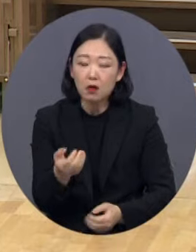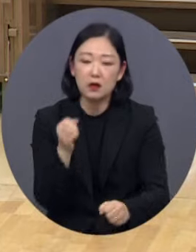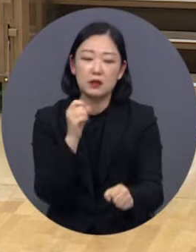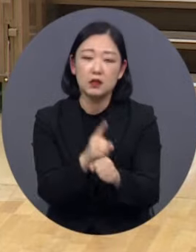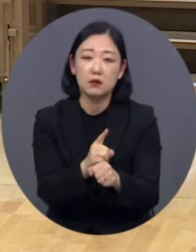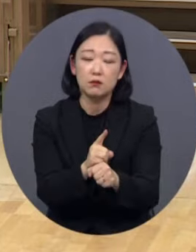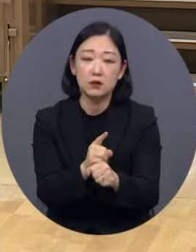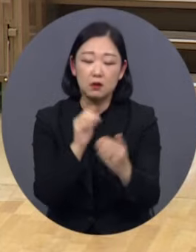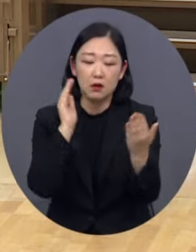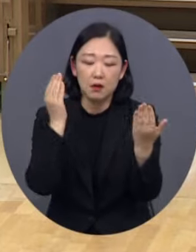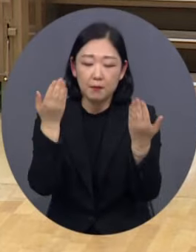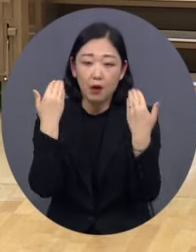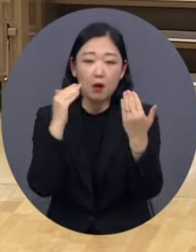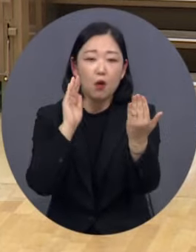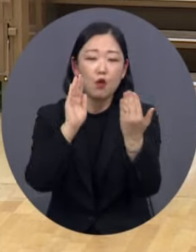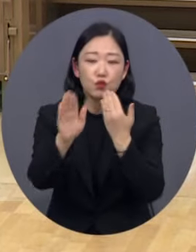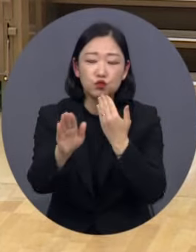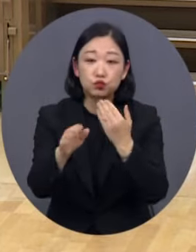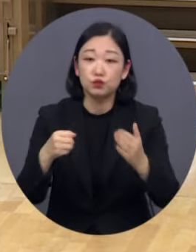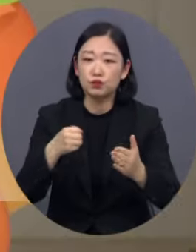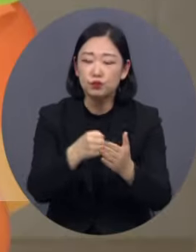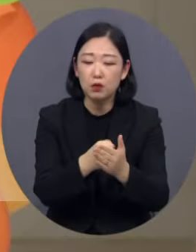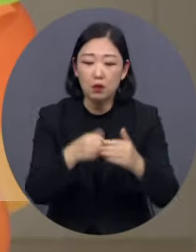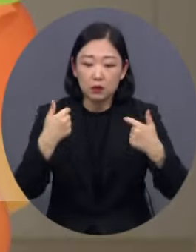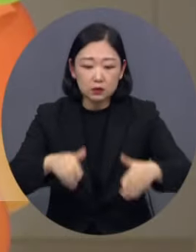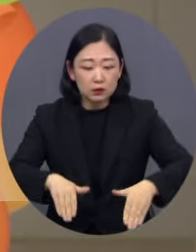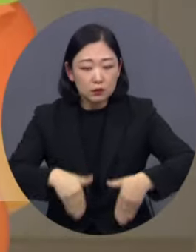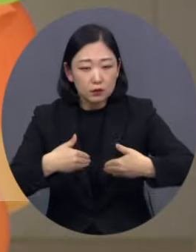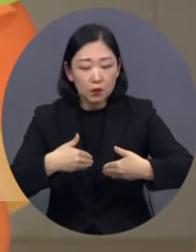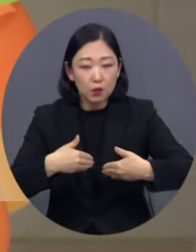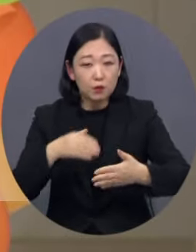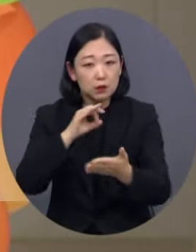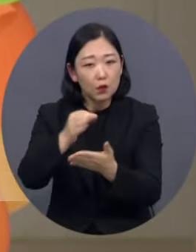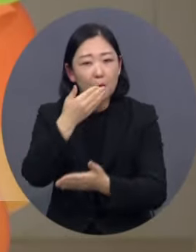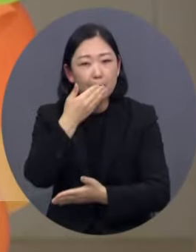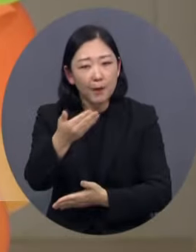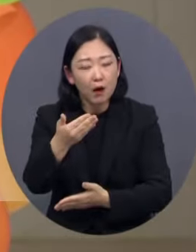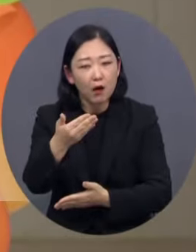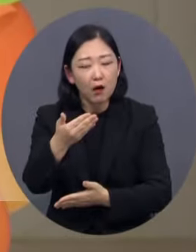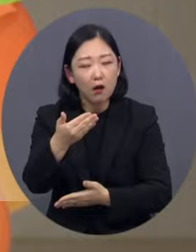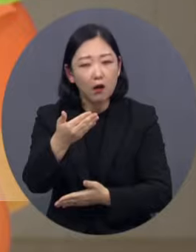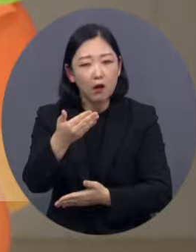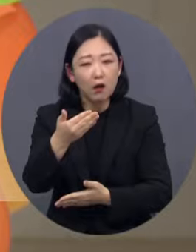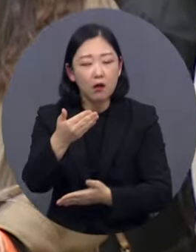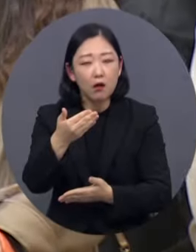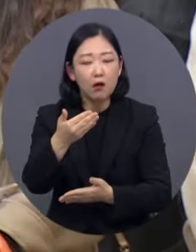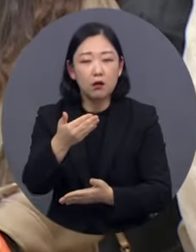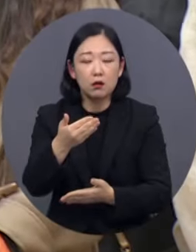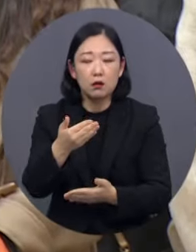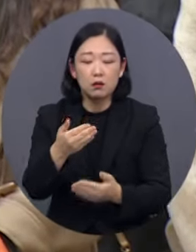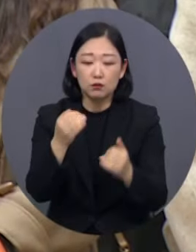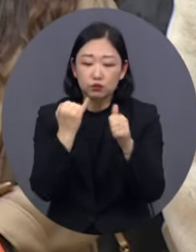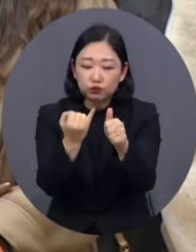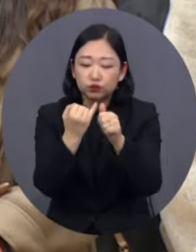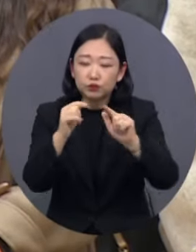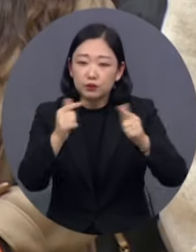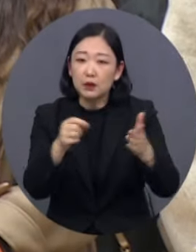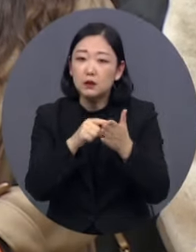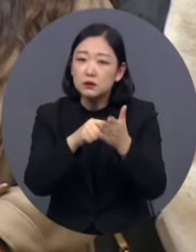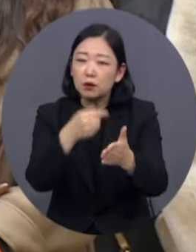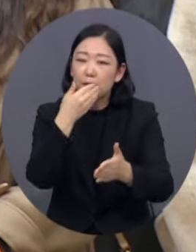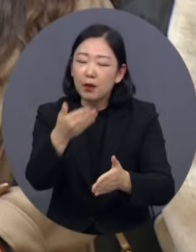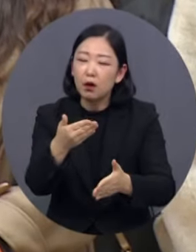후 교실 선정을 마쳤는데 늘봄 학교를 이용할 수 있는 것인지, 맞벌이가 아닌 가정도 신청이 가능한지